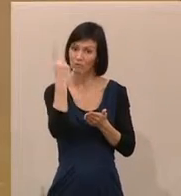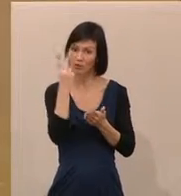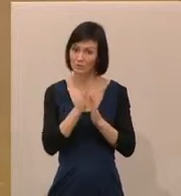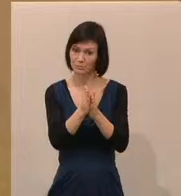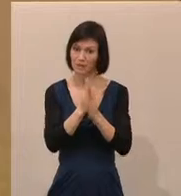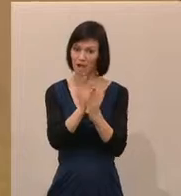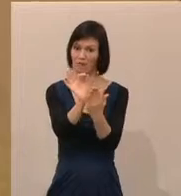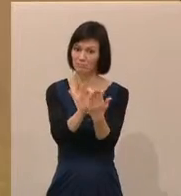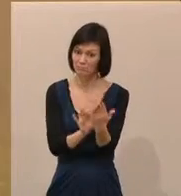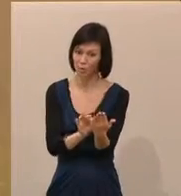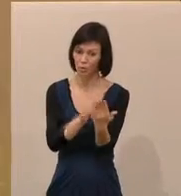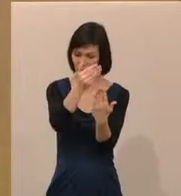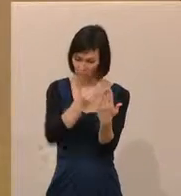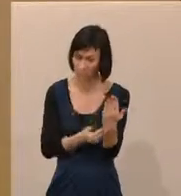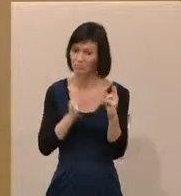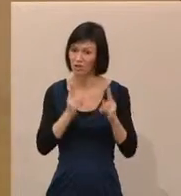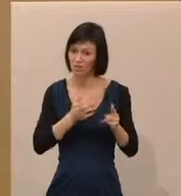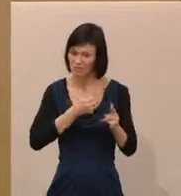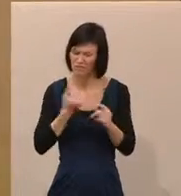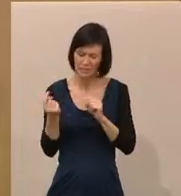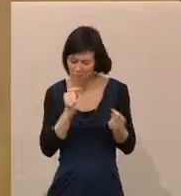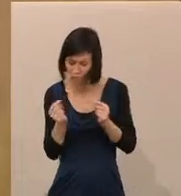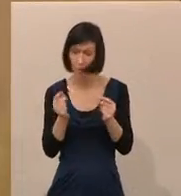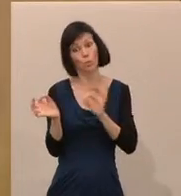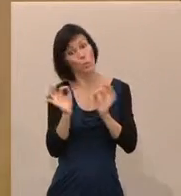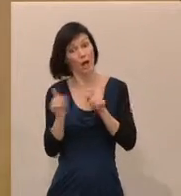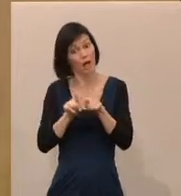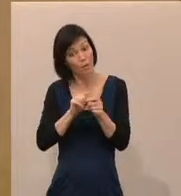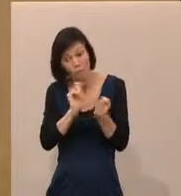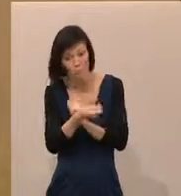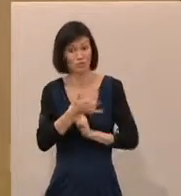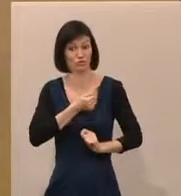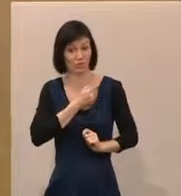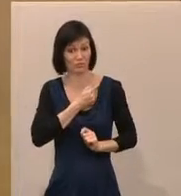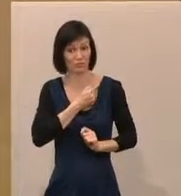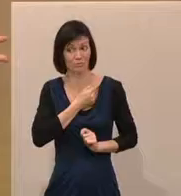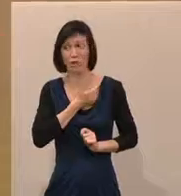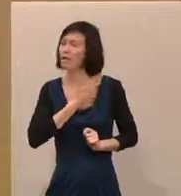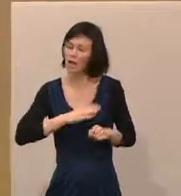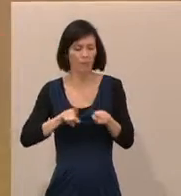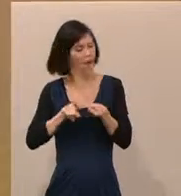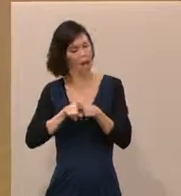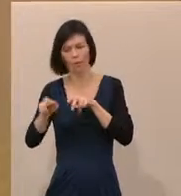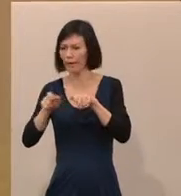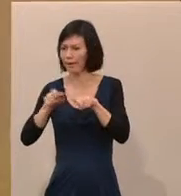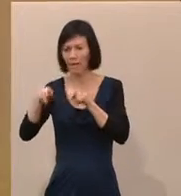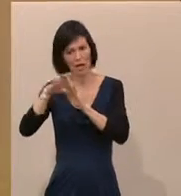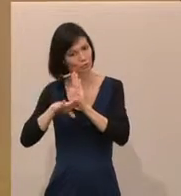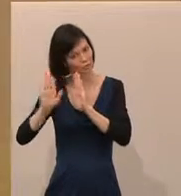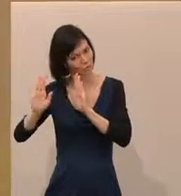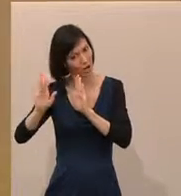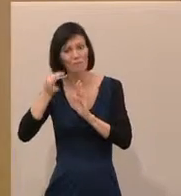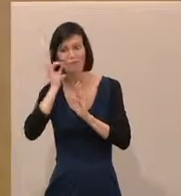das ein oder andere in Umsetzung zu bringen, gerne auch, was noch im Regierungsprogramm steht, denn es ist noch nichts umgesetzt worden,